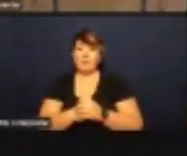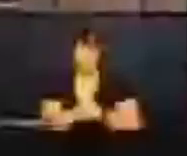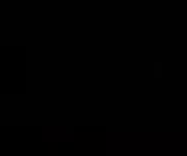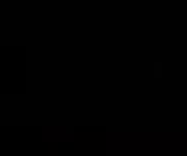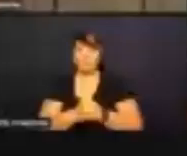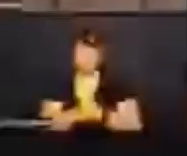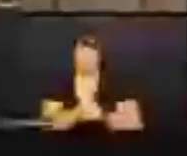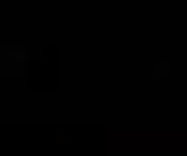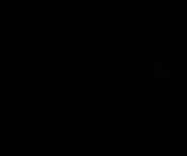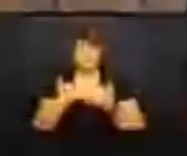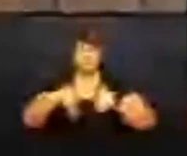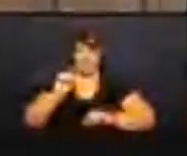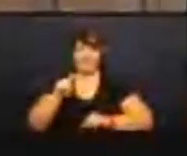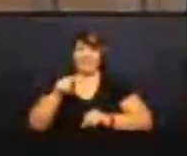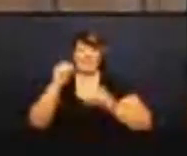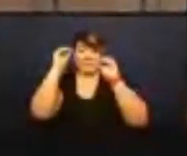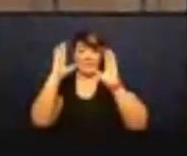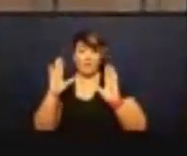wa walimu